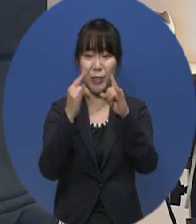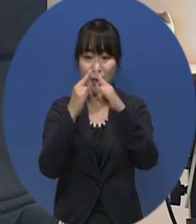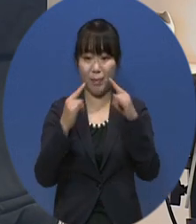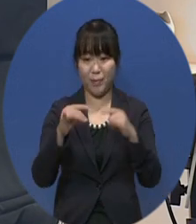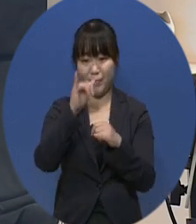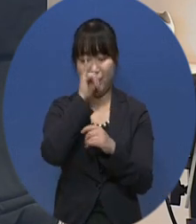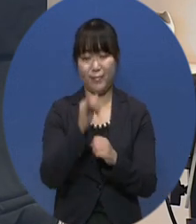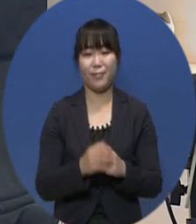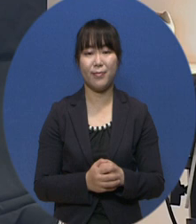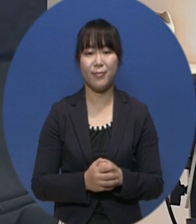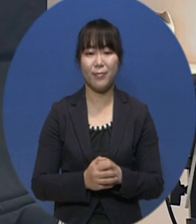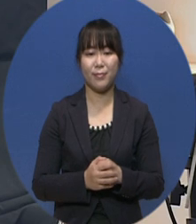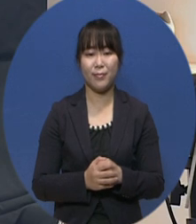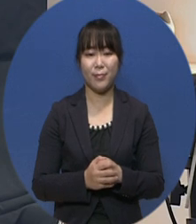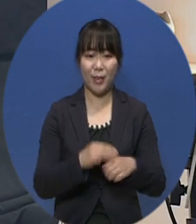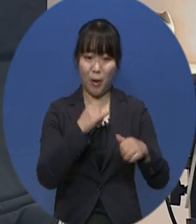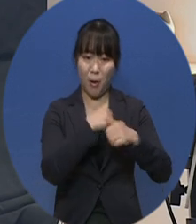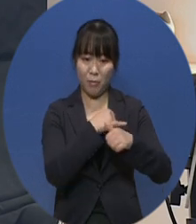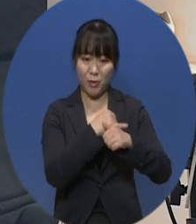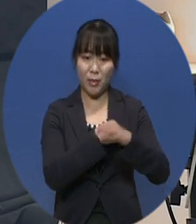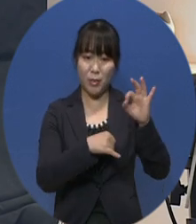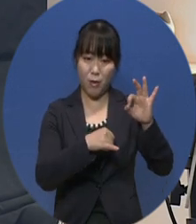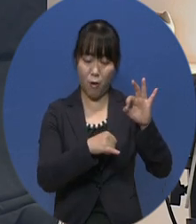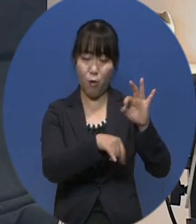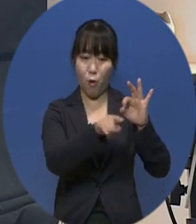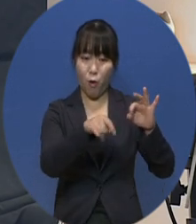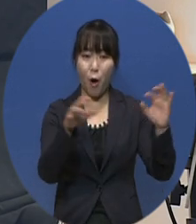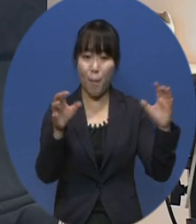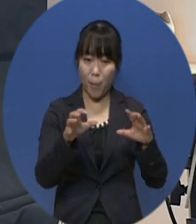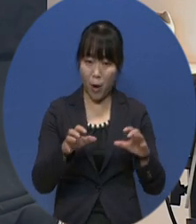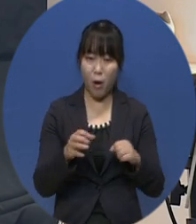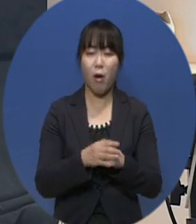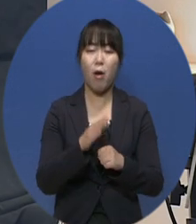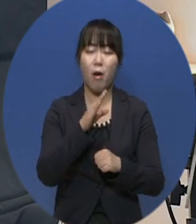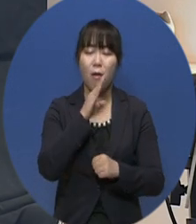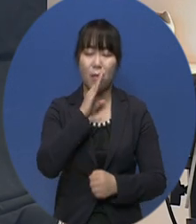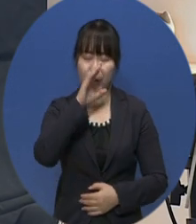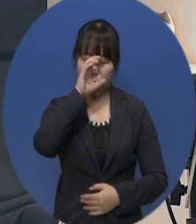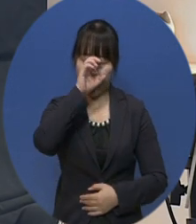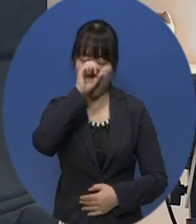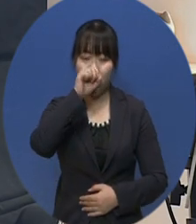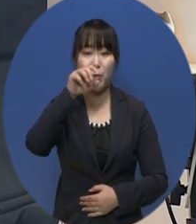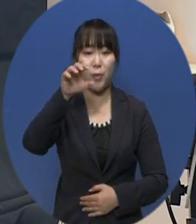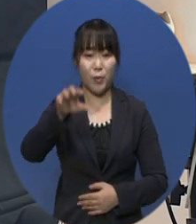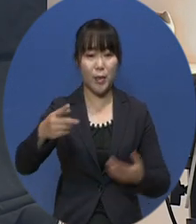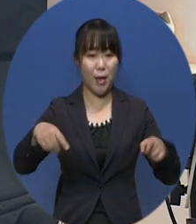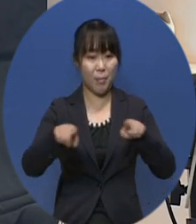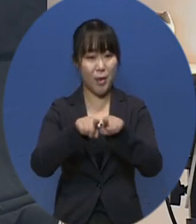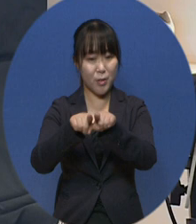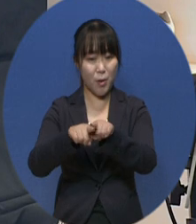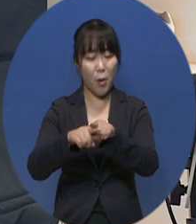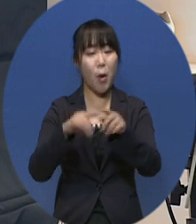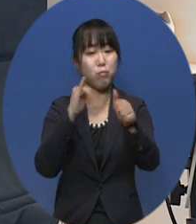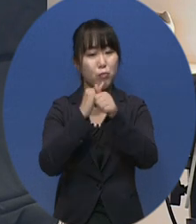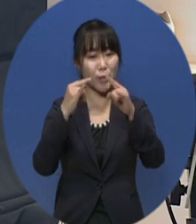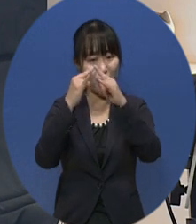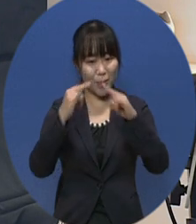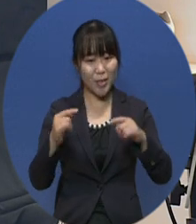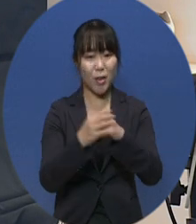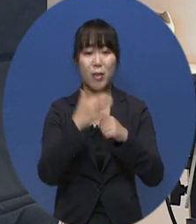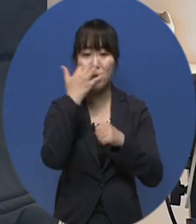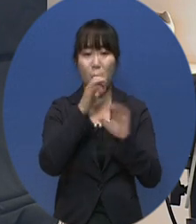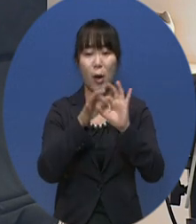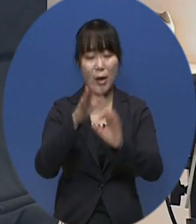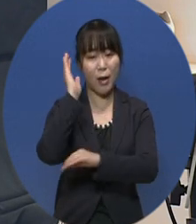갑니다. 네, 부부 커플들을 열상을 모아가지고 네. 아주 좋은데 경치 좋은데 가서 부부 캠프를 하면서 네. 성에